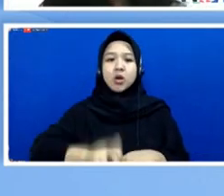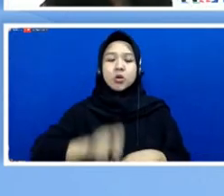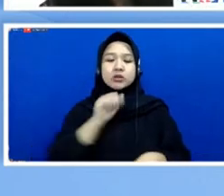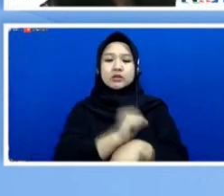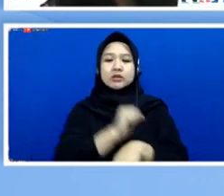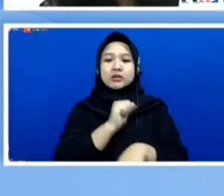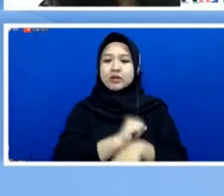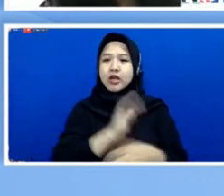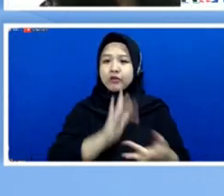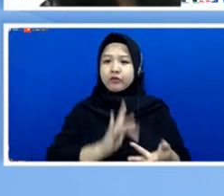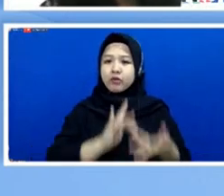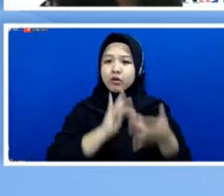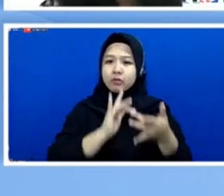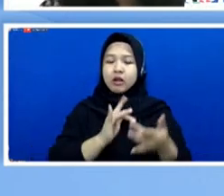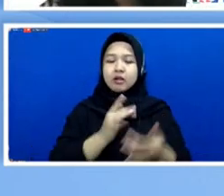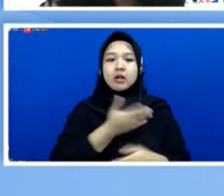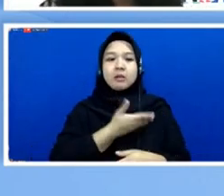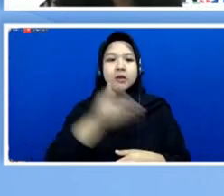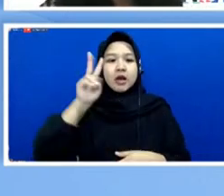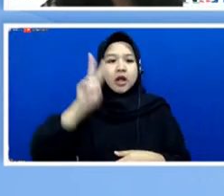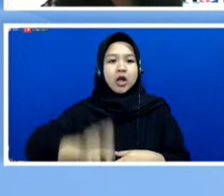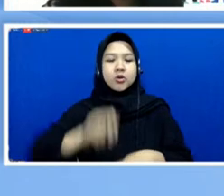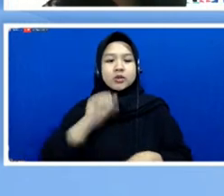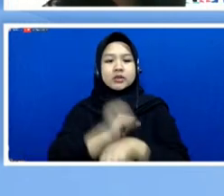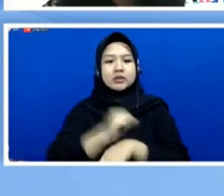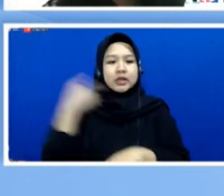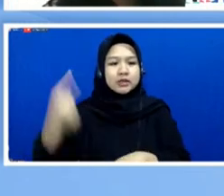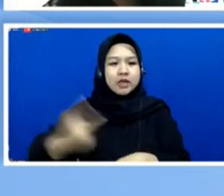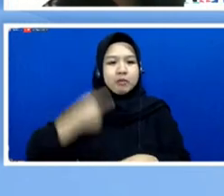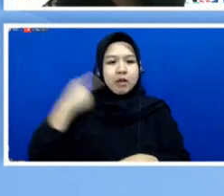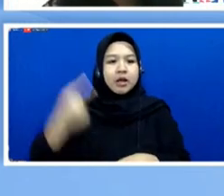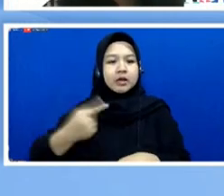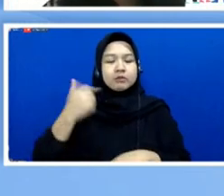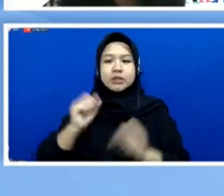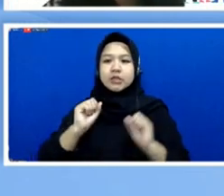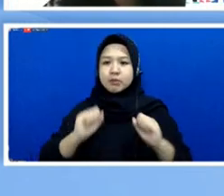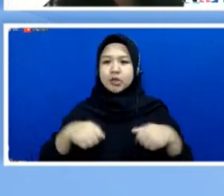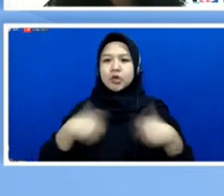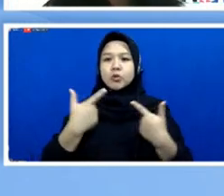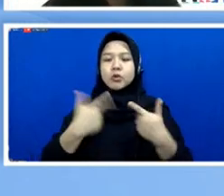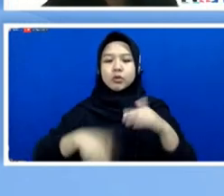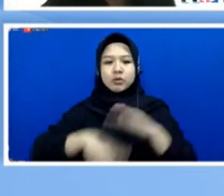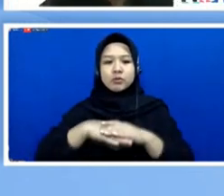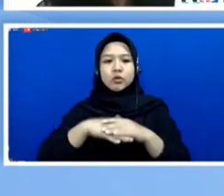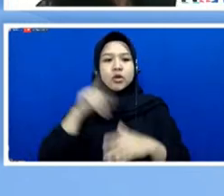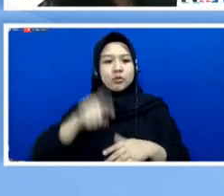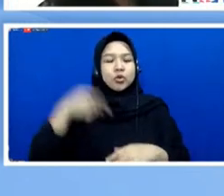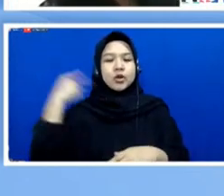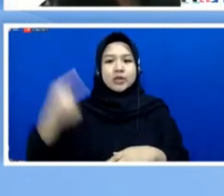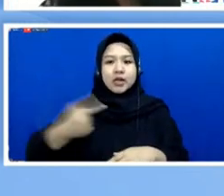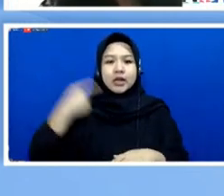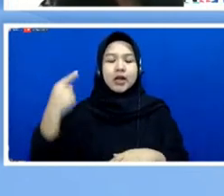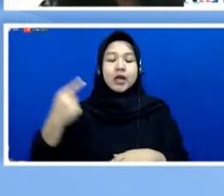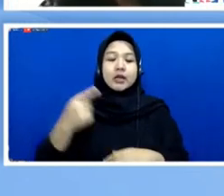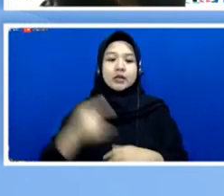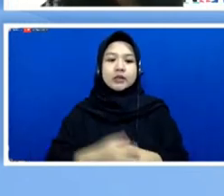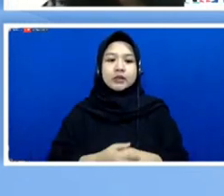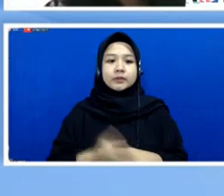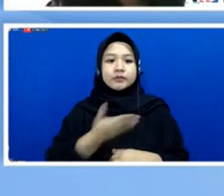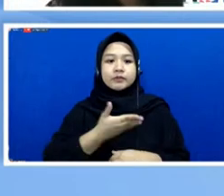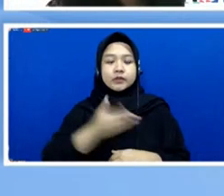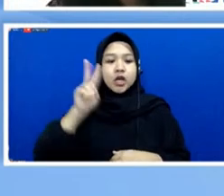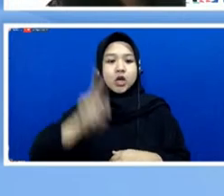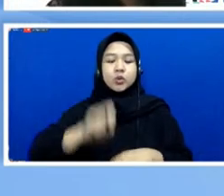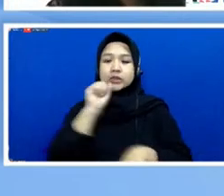informal dan mereka harus bekerja setiap harinya untuk bisa menghidupi, memenuhi kebutuhan harian mereka. Nah, karena mereka harus